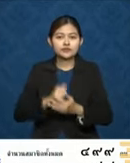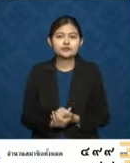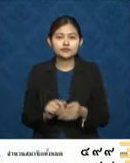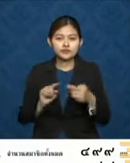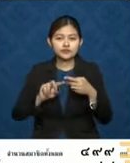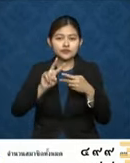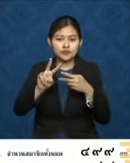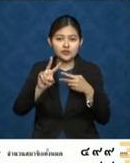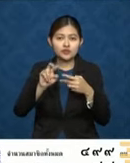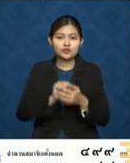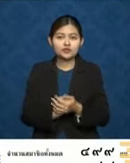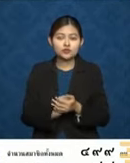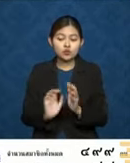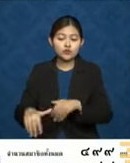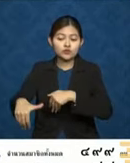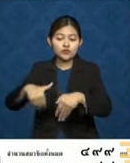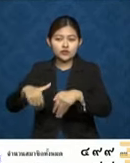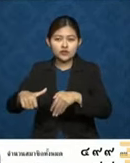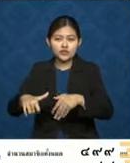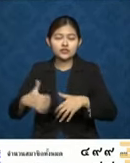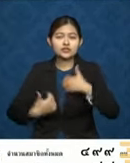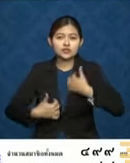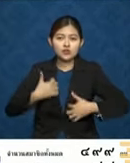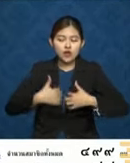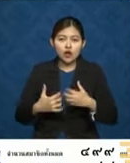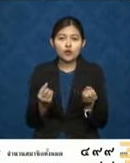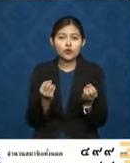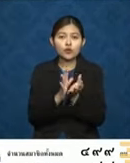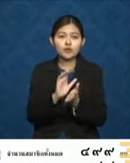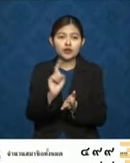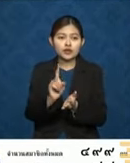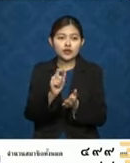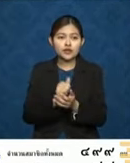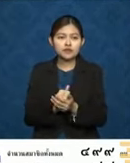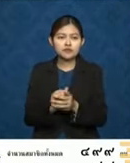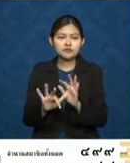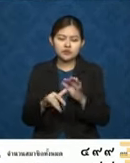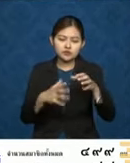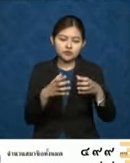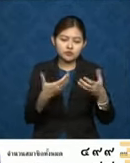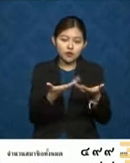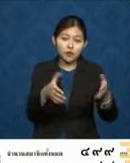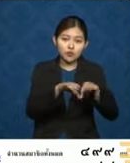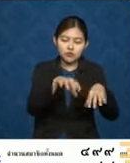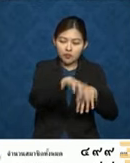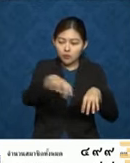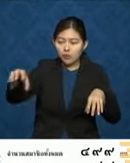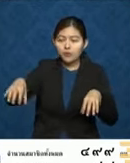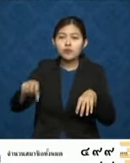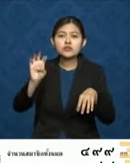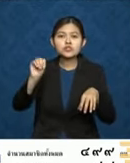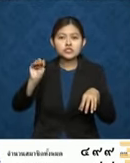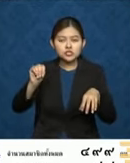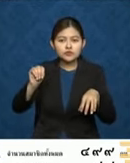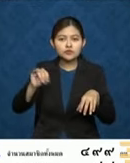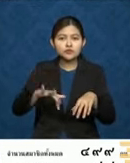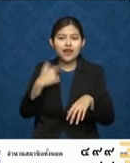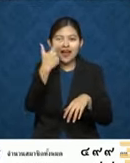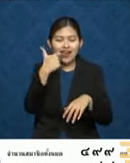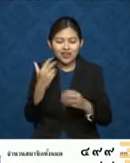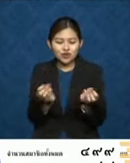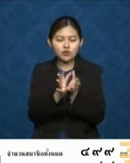2คือเรื่องพี่น้องรังสิตเดือดร้อนนะครับประมาณ 40ครอบครัวนะครับผู้ทำให้เดือดร้อนคือกรม